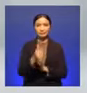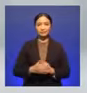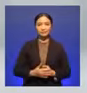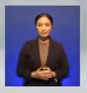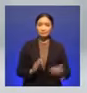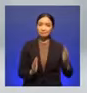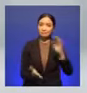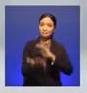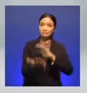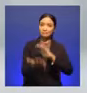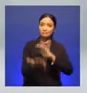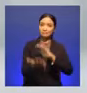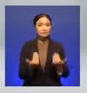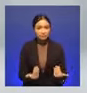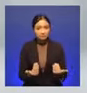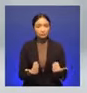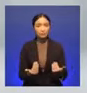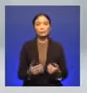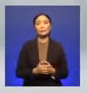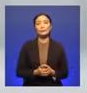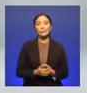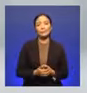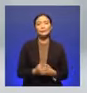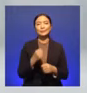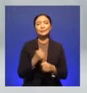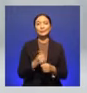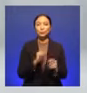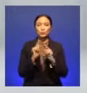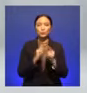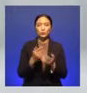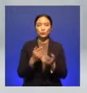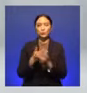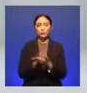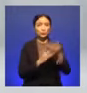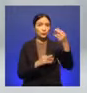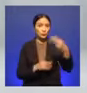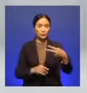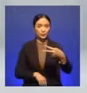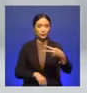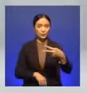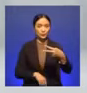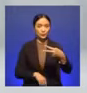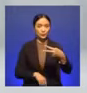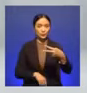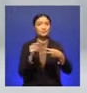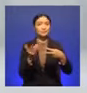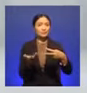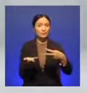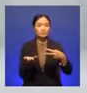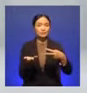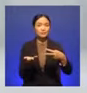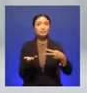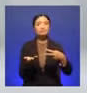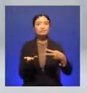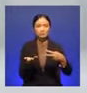ช่วงเช้าวันนี้เนี่ยเราก็จะแบ่งออกเป็น2ช่วงการคุยค่ะช่วงแรกจะเป็นเรื่องสถานการณ์